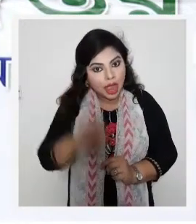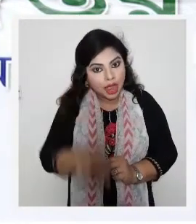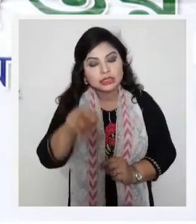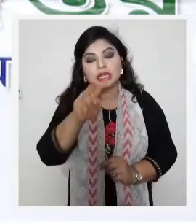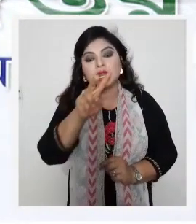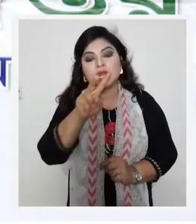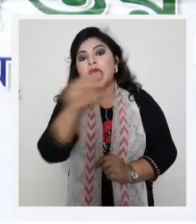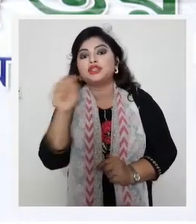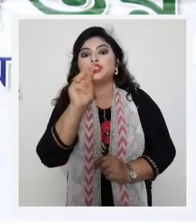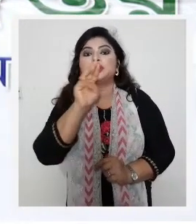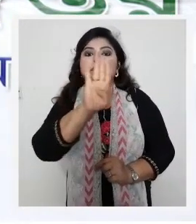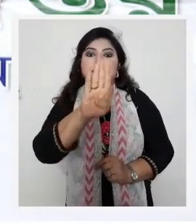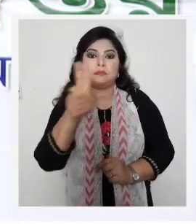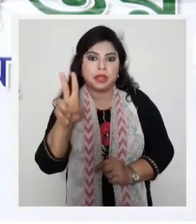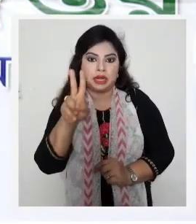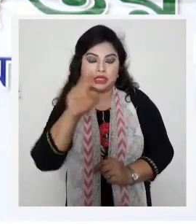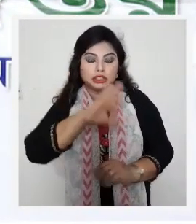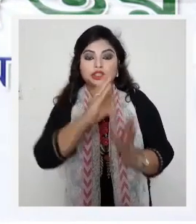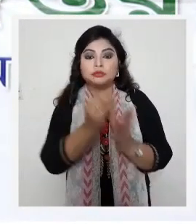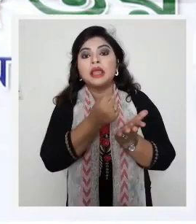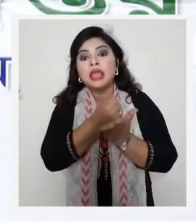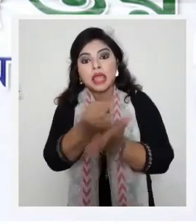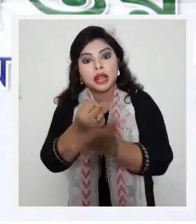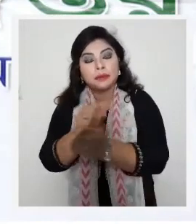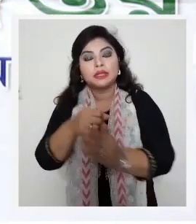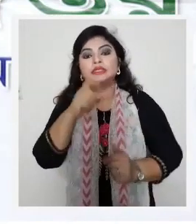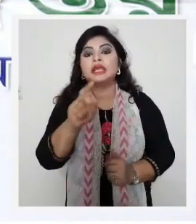সুরক্ষা সামগ্রী এ পর্যন্ত সংগৃহীত হয়েছে